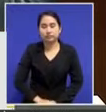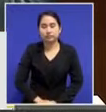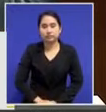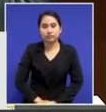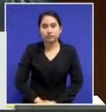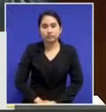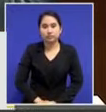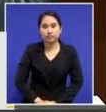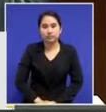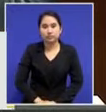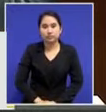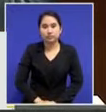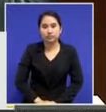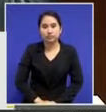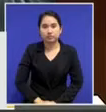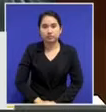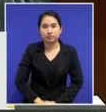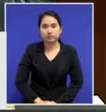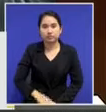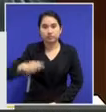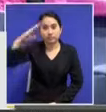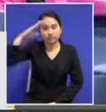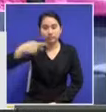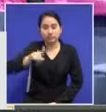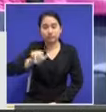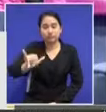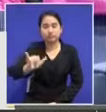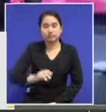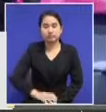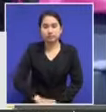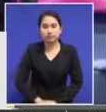ลโตมรศักดิ ์พลเอกประยุทธ์จันทร์โอชาครับ